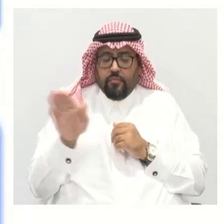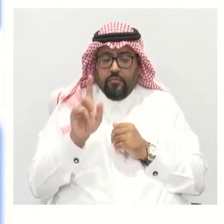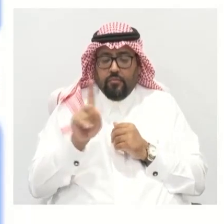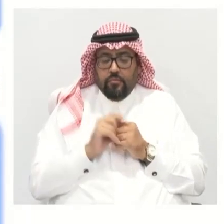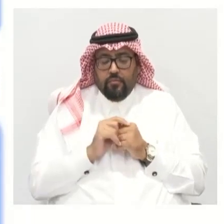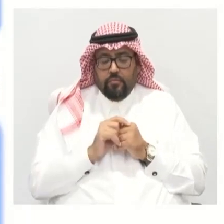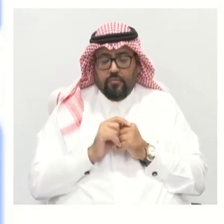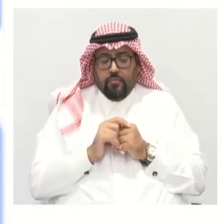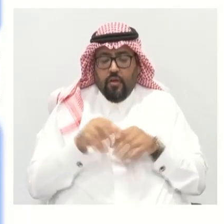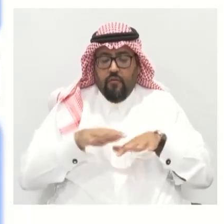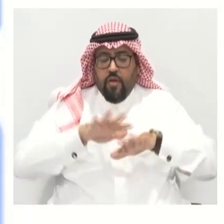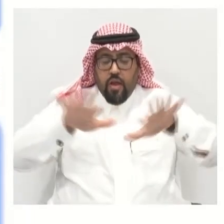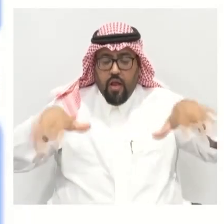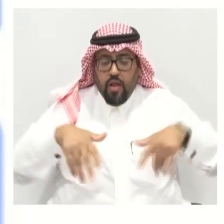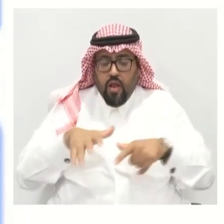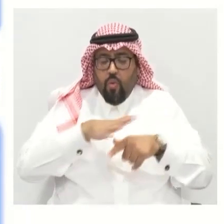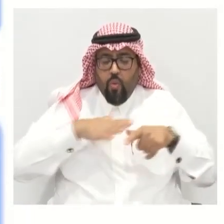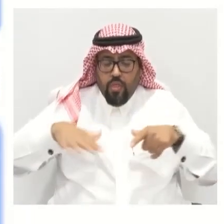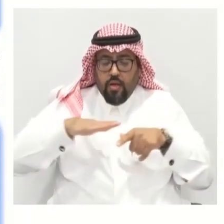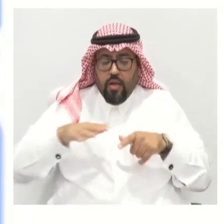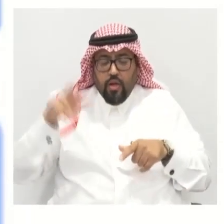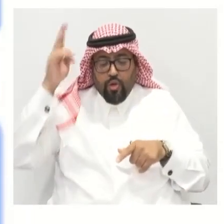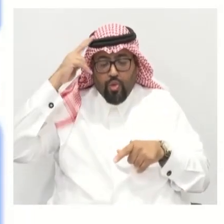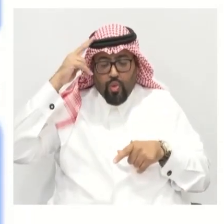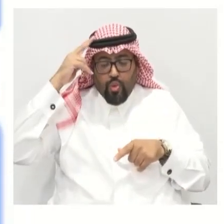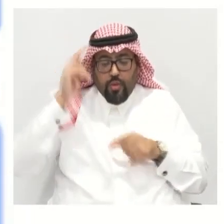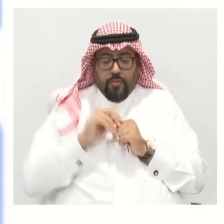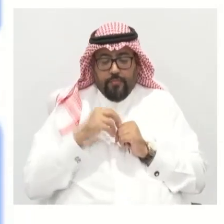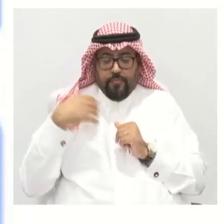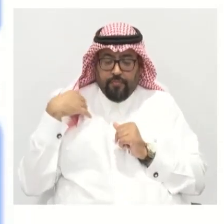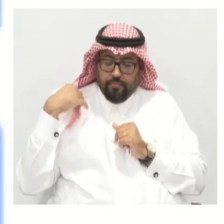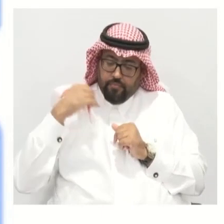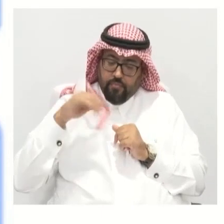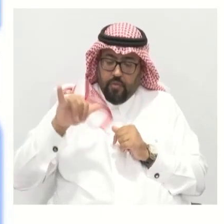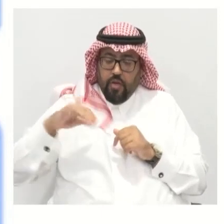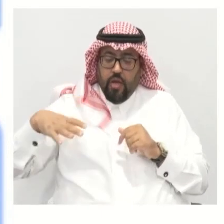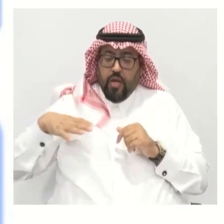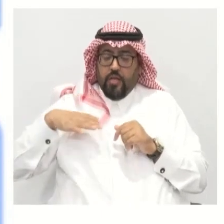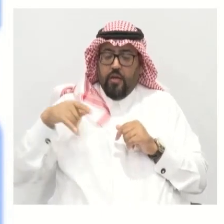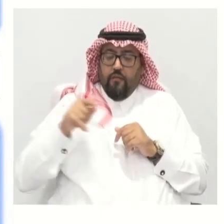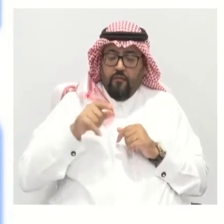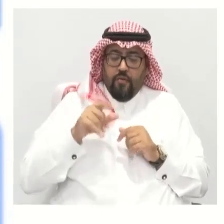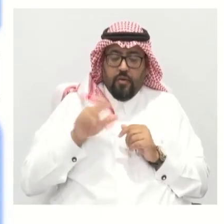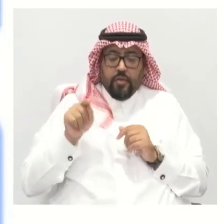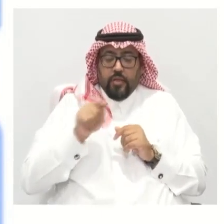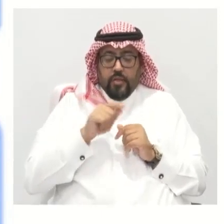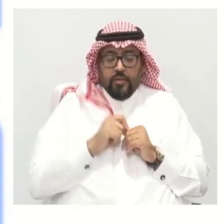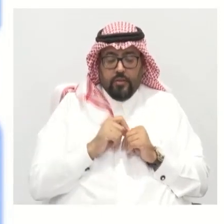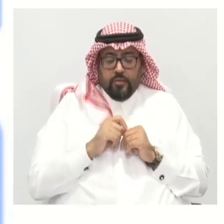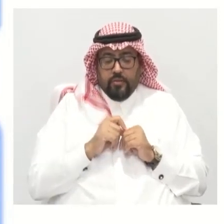مناسبه في انحاء وطن المملكه العربيه السعوديه يراس فراغ ماذا